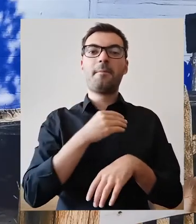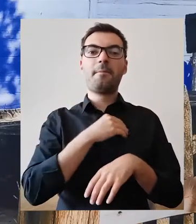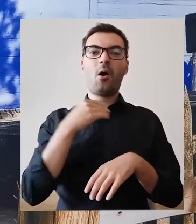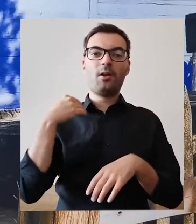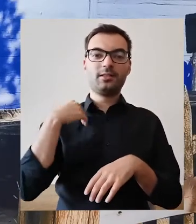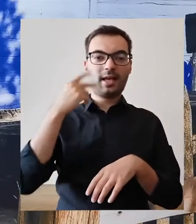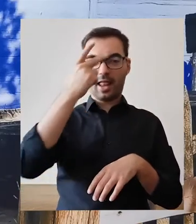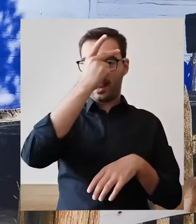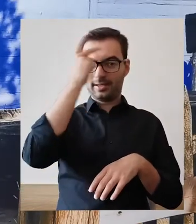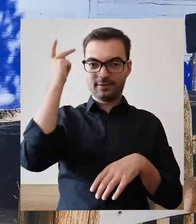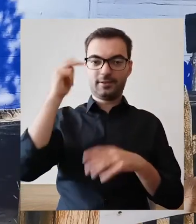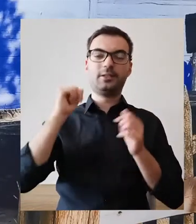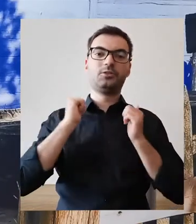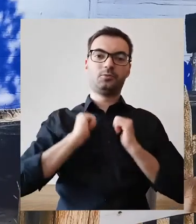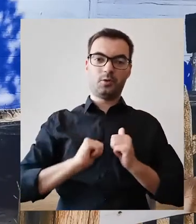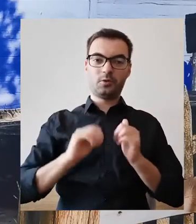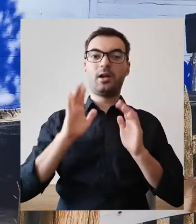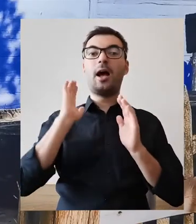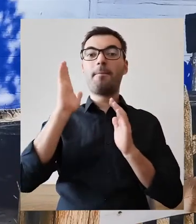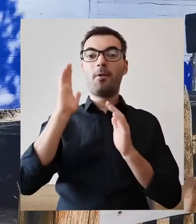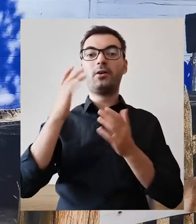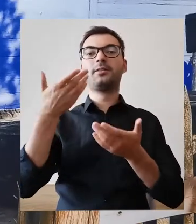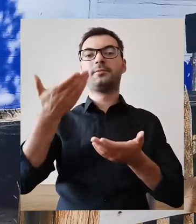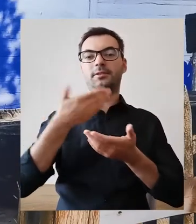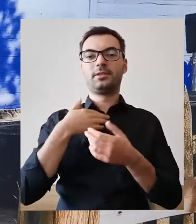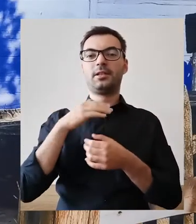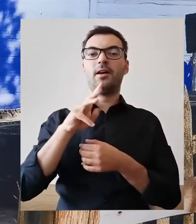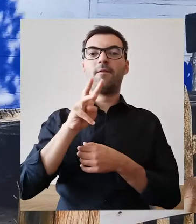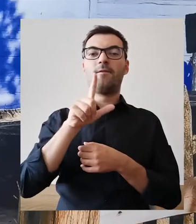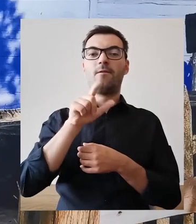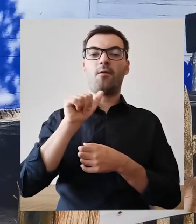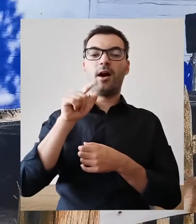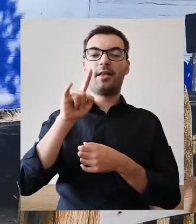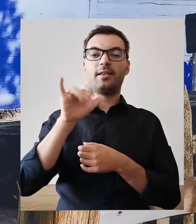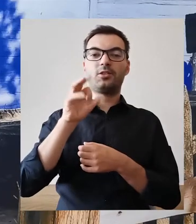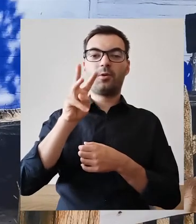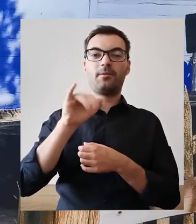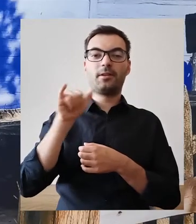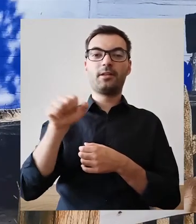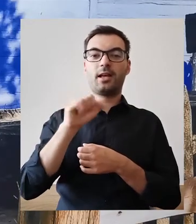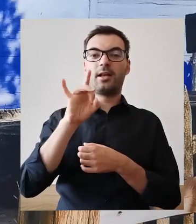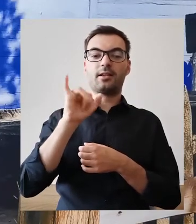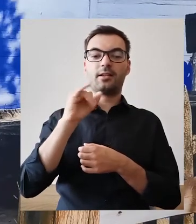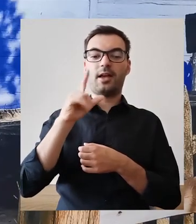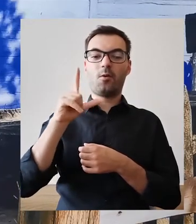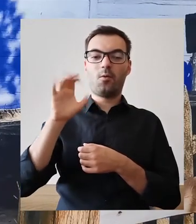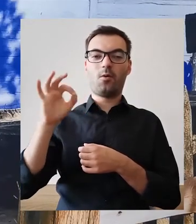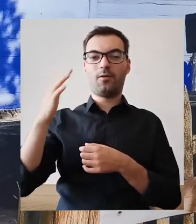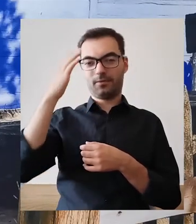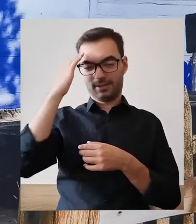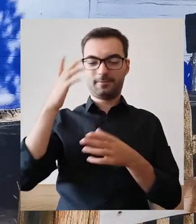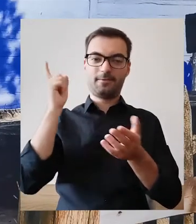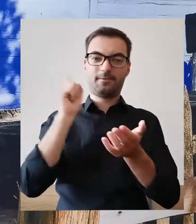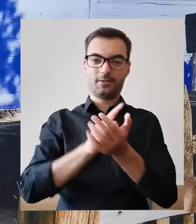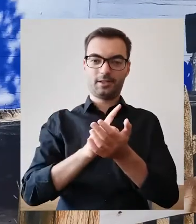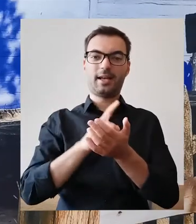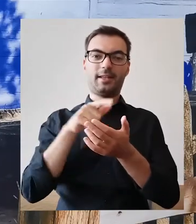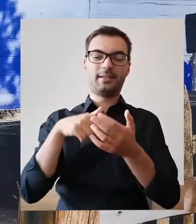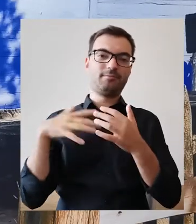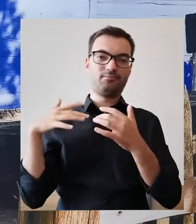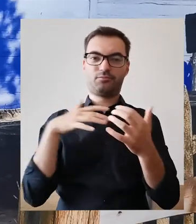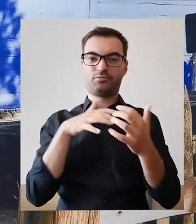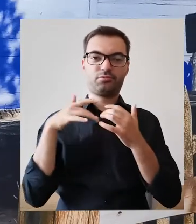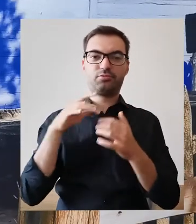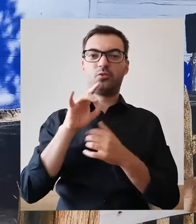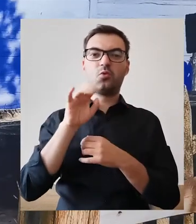później również króla władysława jagiełłę i dwa nagie miecze i zwycięstwo pod grunwaldem